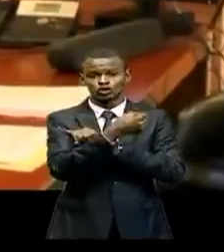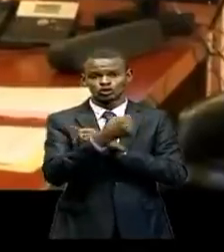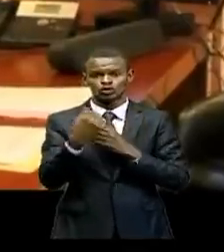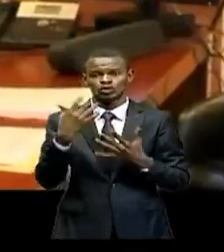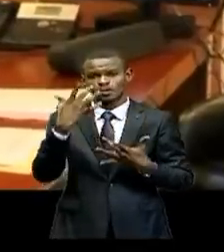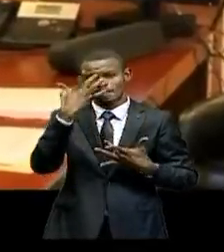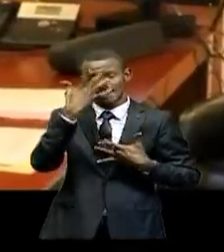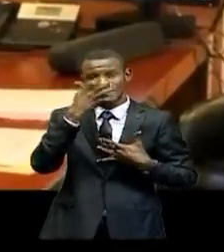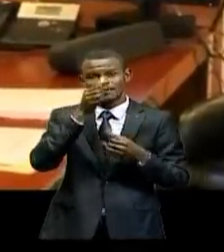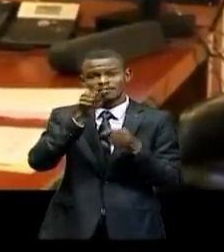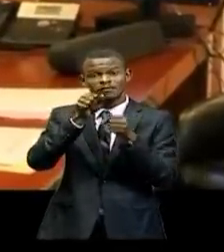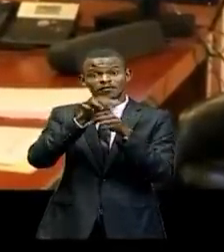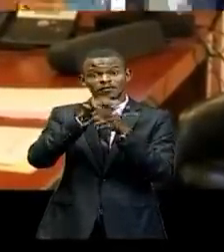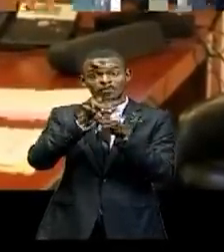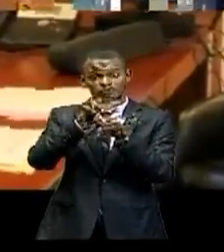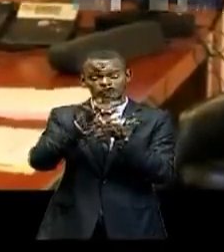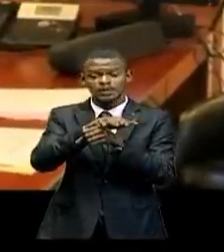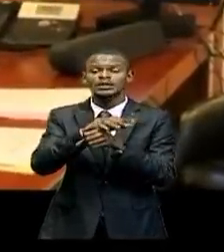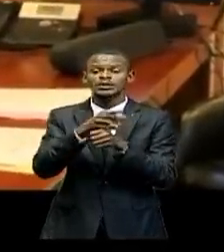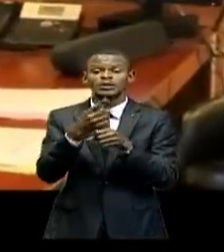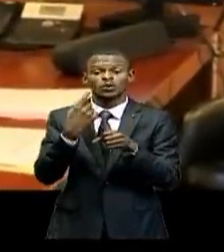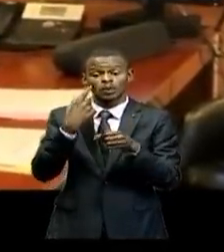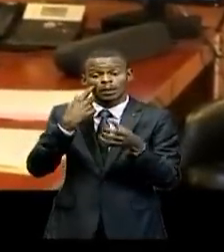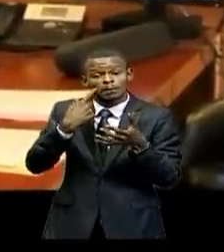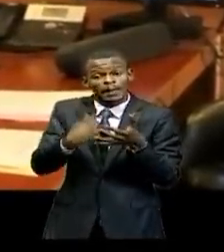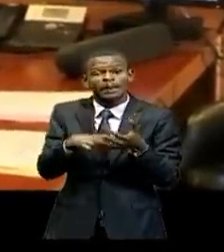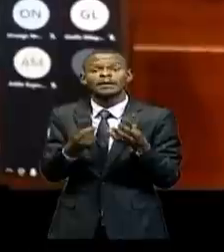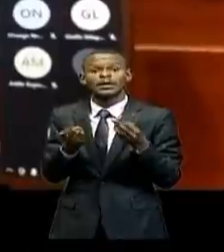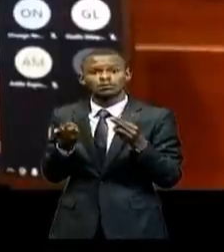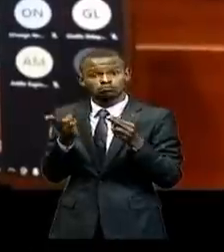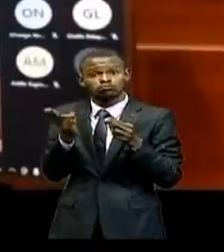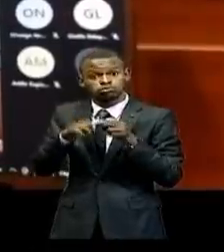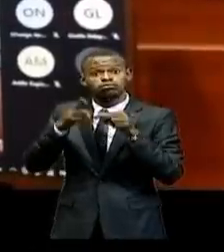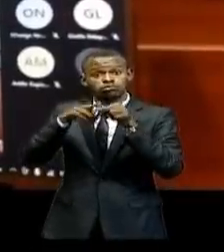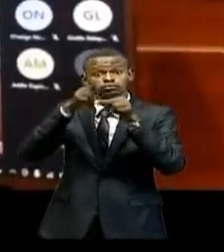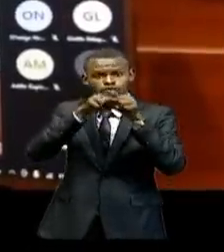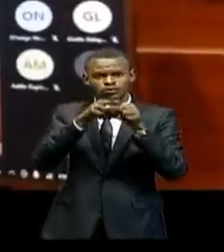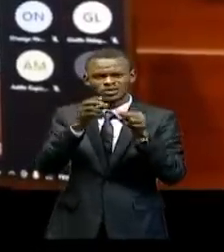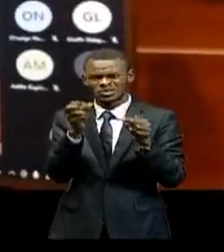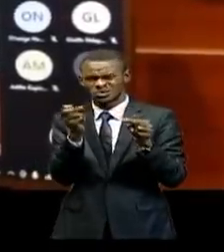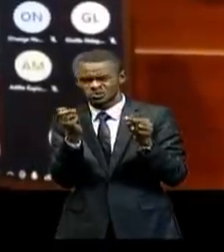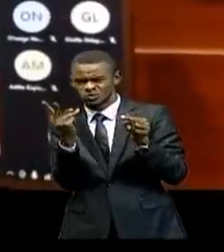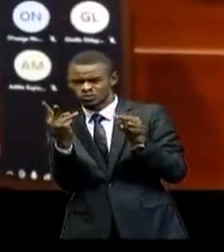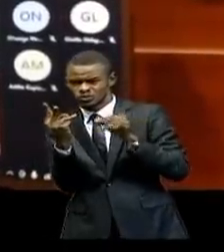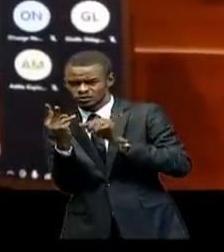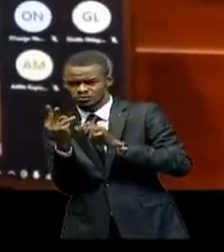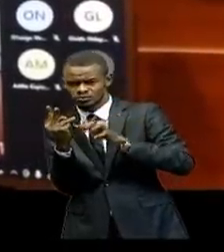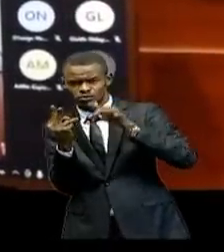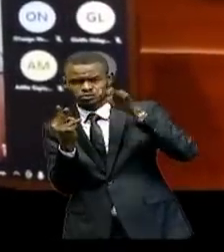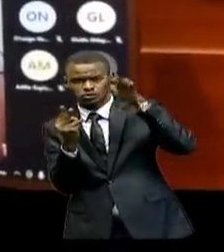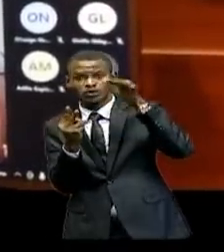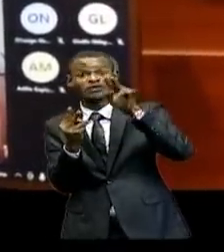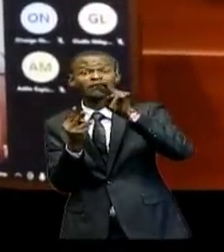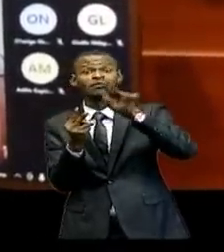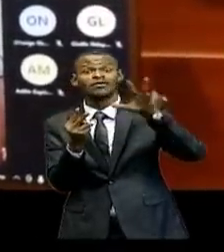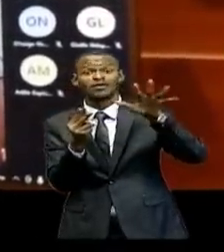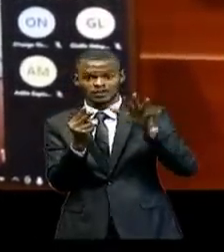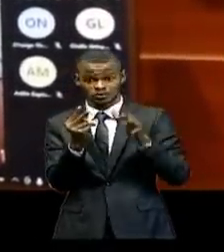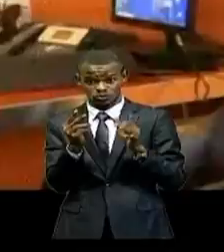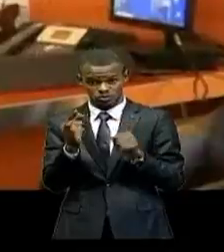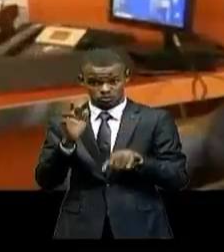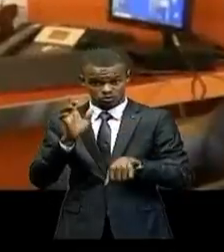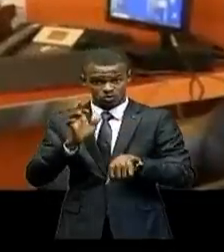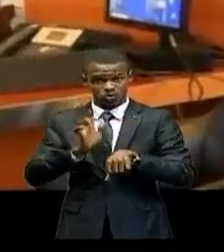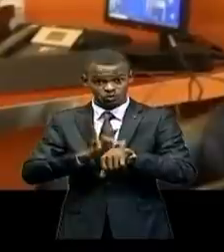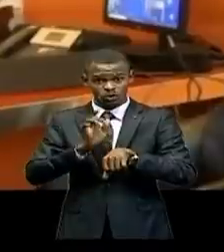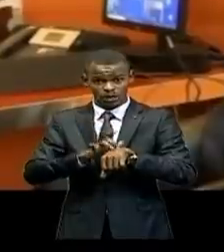connu une légère augmentation de 12 à 23 cas positifs confirmés pour la semaine qui s'achève, tandis que dans